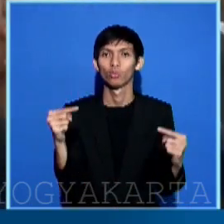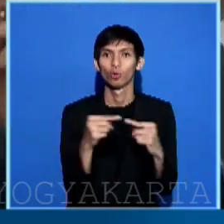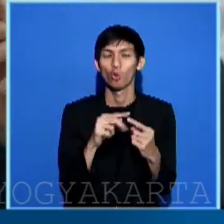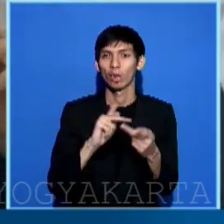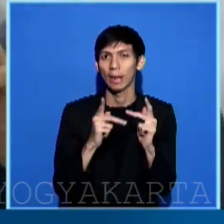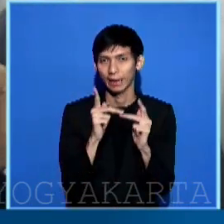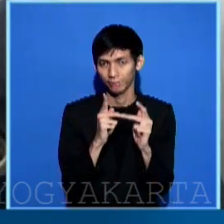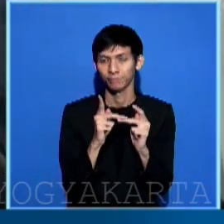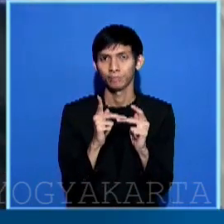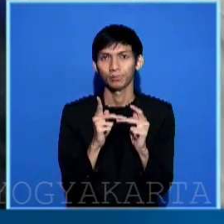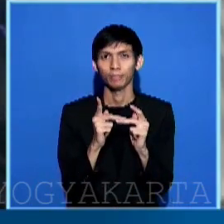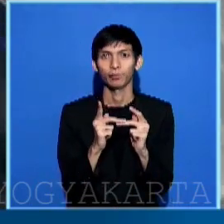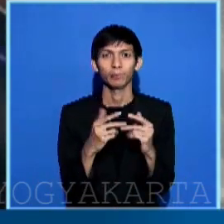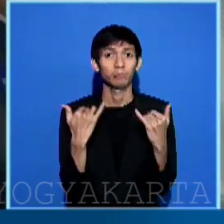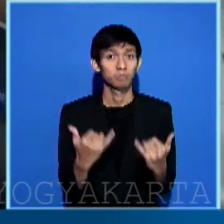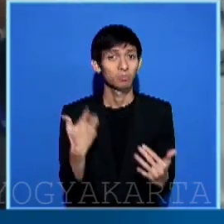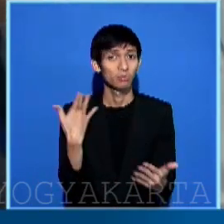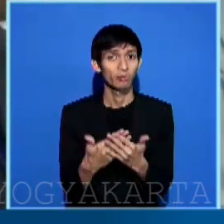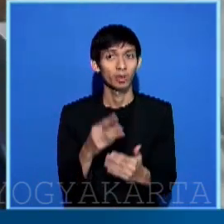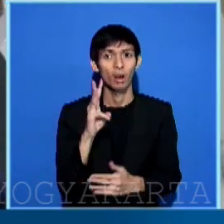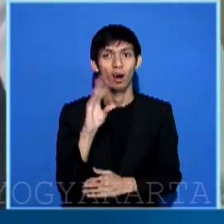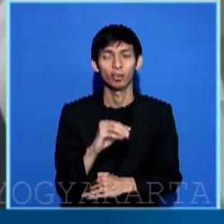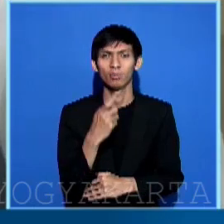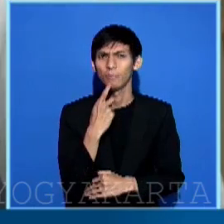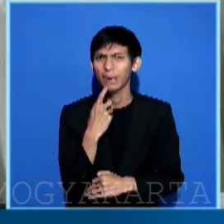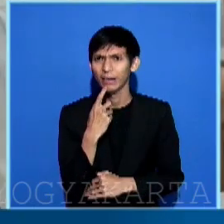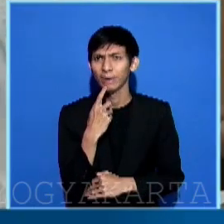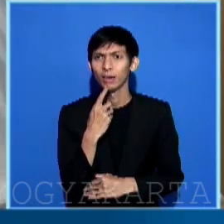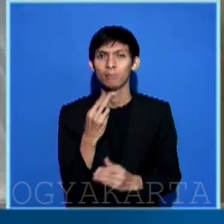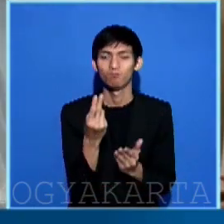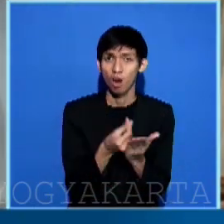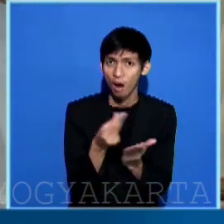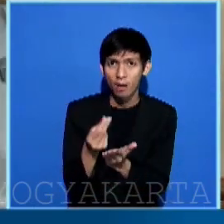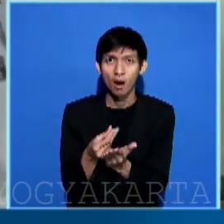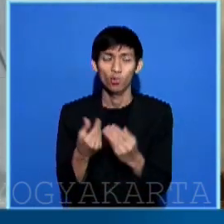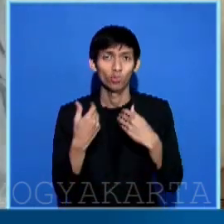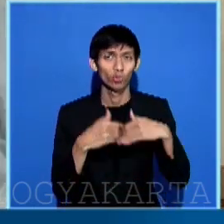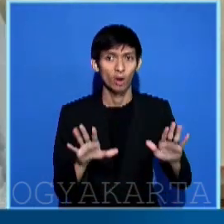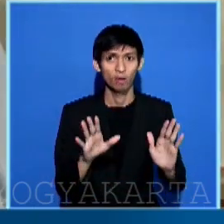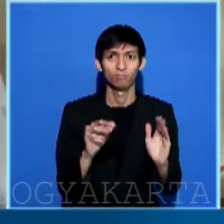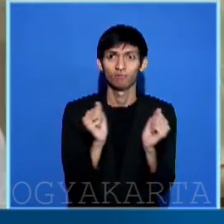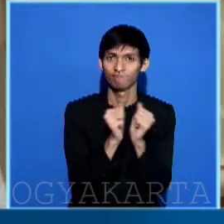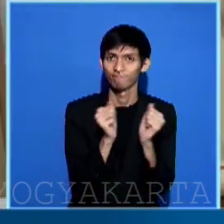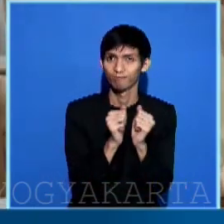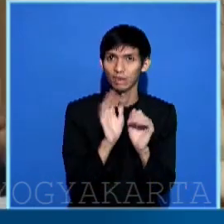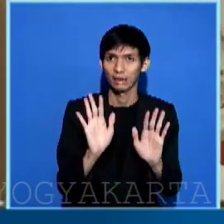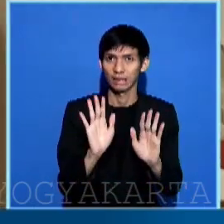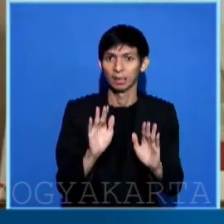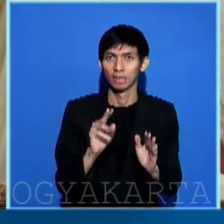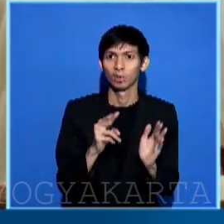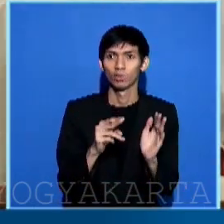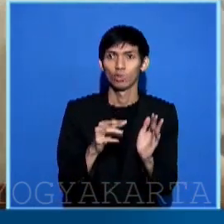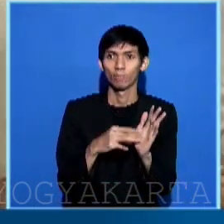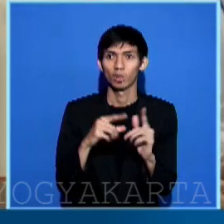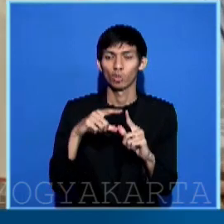saudara saat ini apa yang perlu dilakukan dengan Sekian banyak Dana yang sudah digulirkan yang sudah disepakati 57 miliar dolar nah presiden